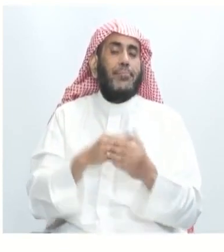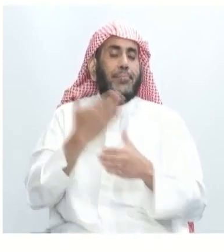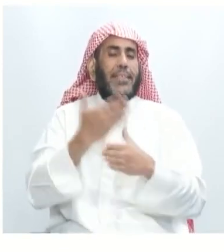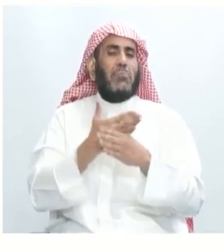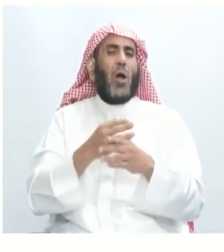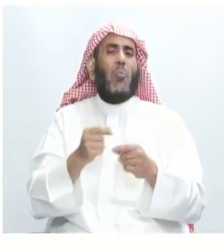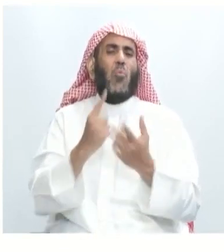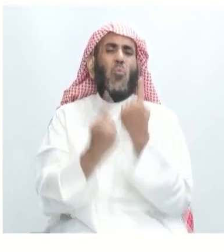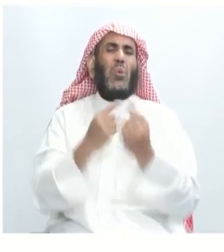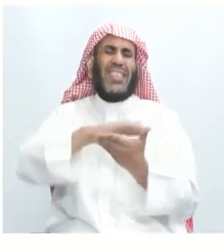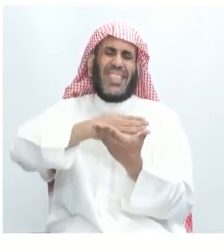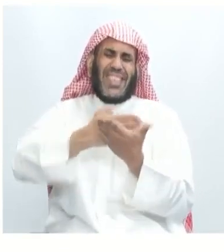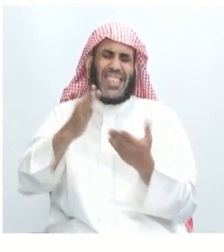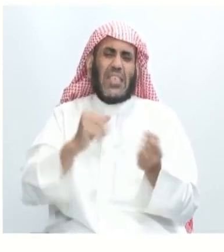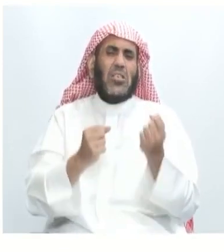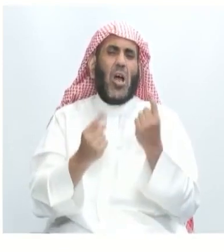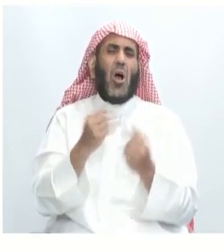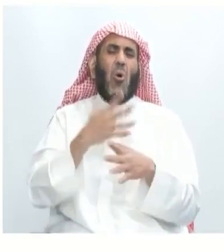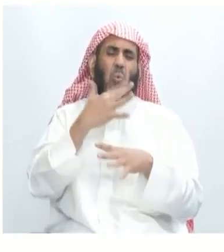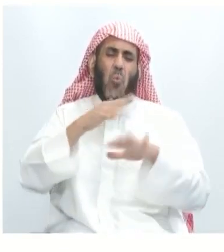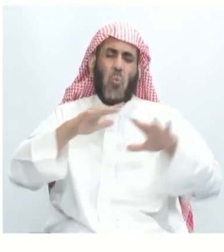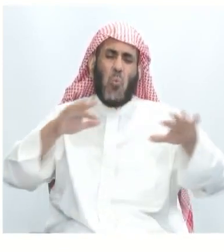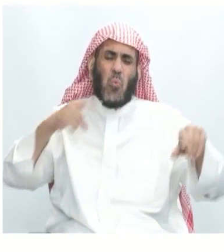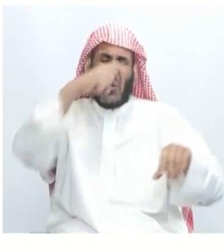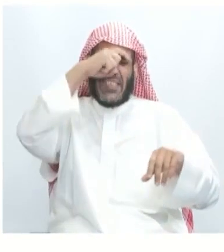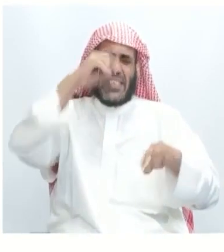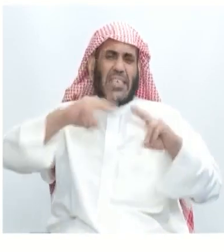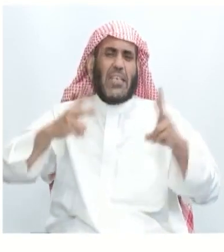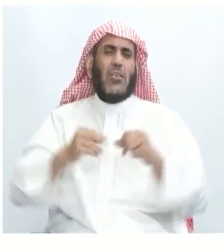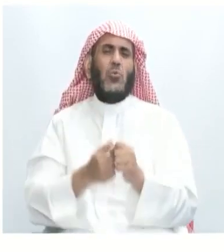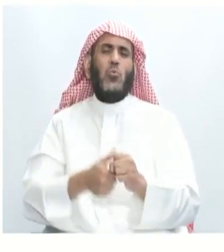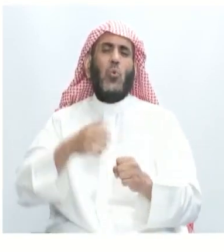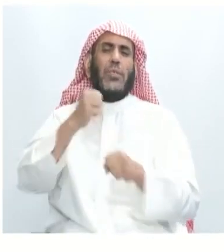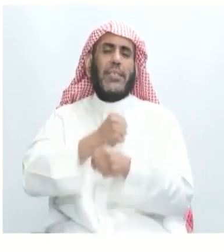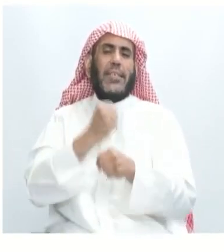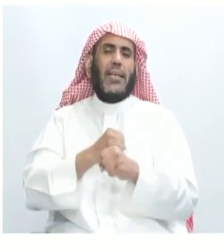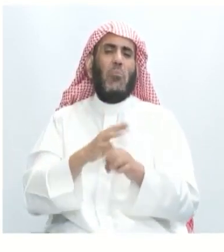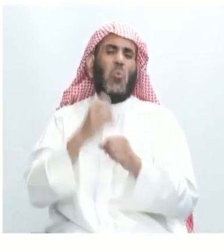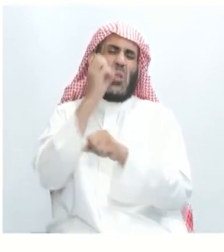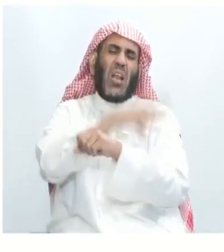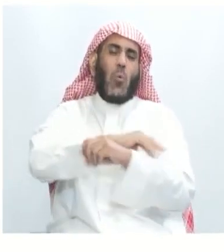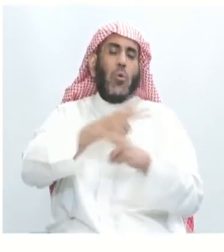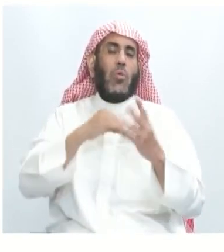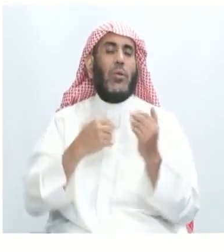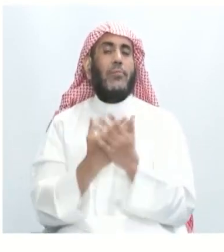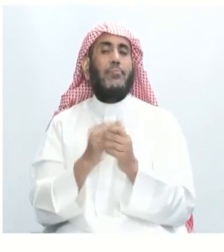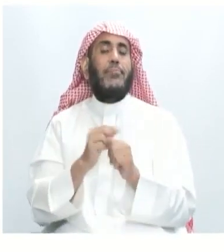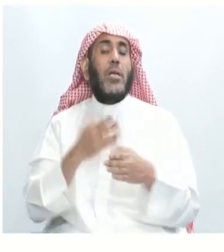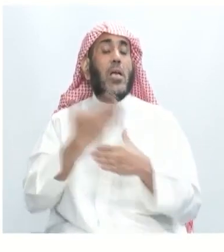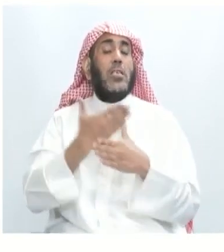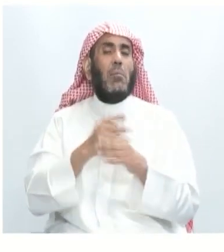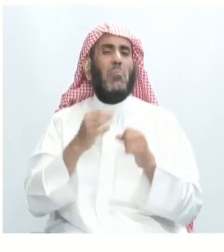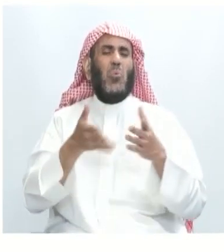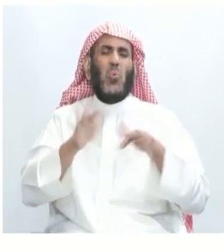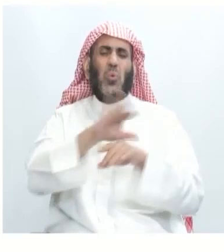التصحر ايضا هنا التعريف ثم اسباب ثم بعد ذلك سوء الاستخدام او التلوث والنتائج هنا اسباب تصحر